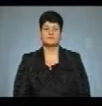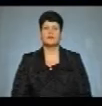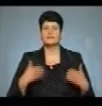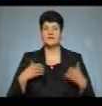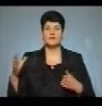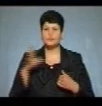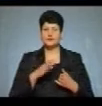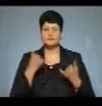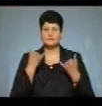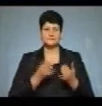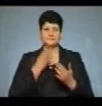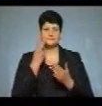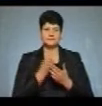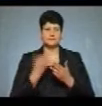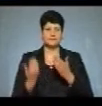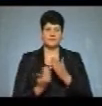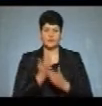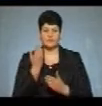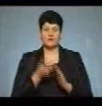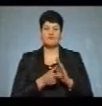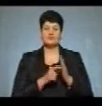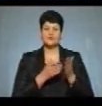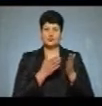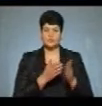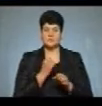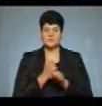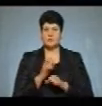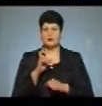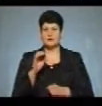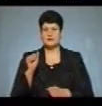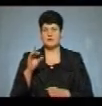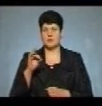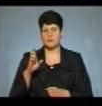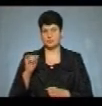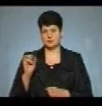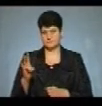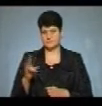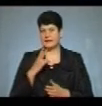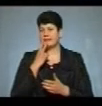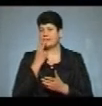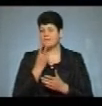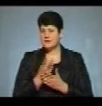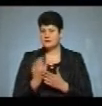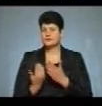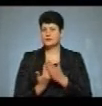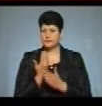вітаю всіх, хто до нас приєднався. Ви дивитесь новини у студії Богдана Сарабун. Дивіться у